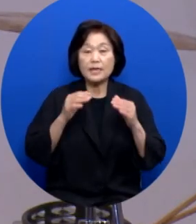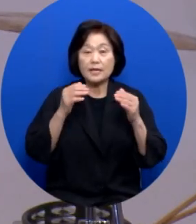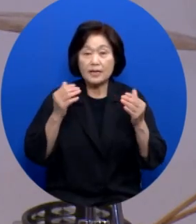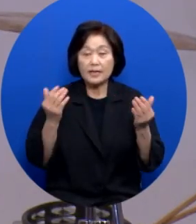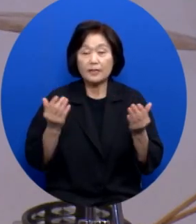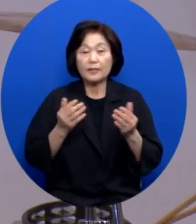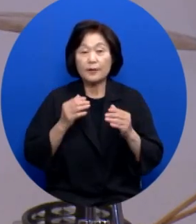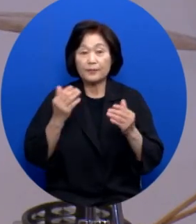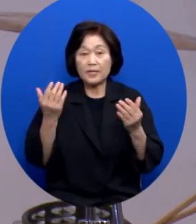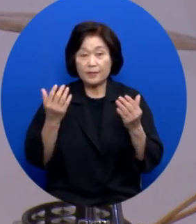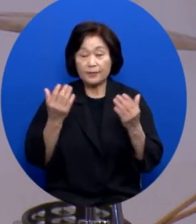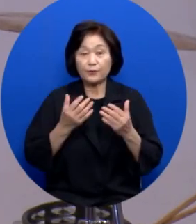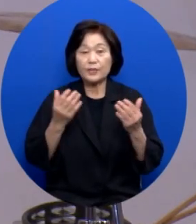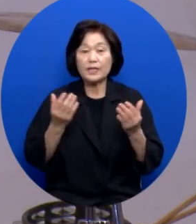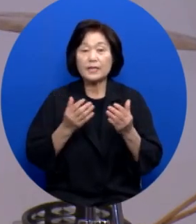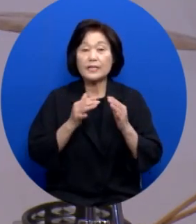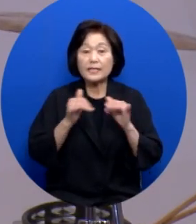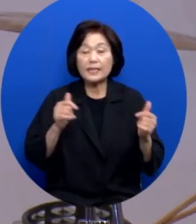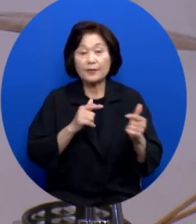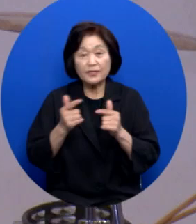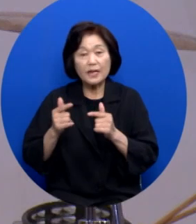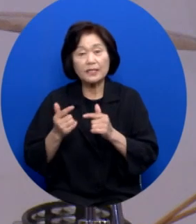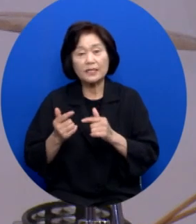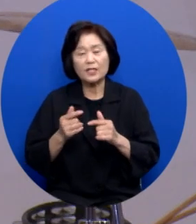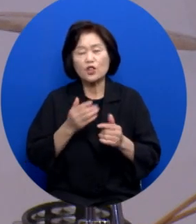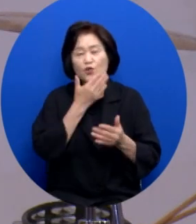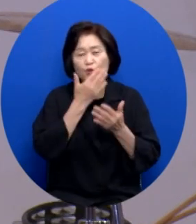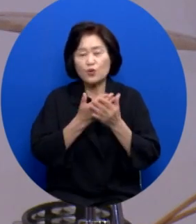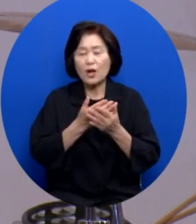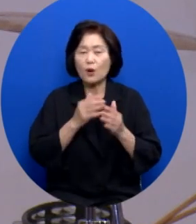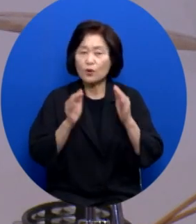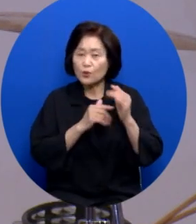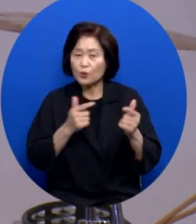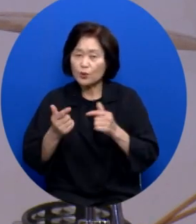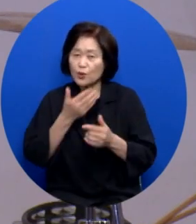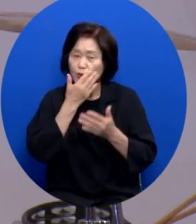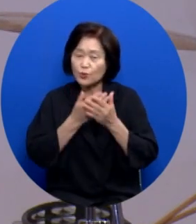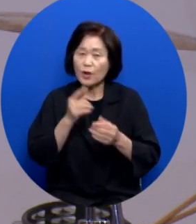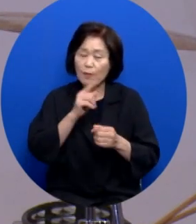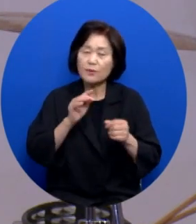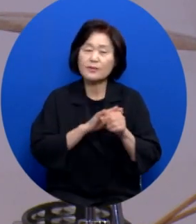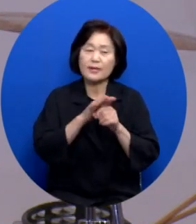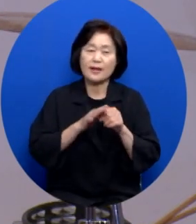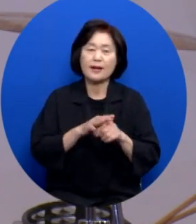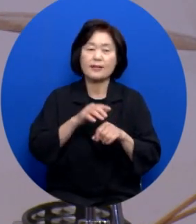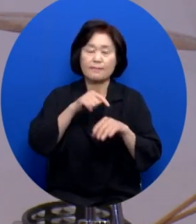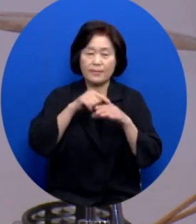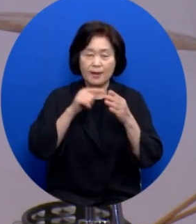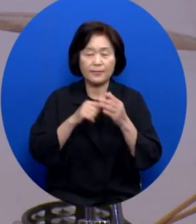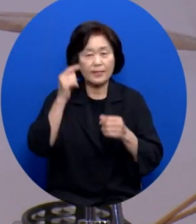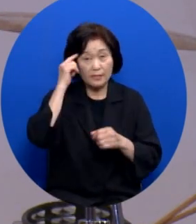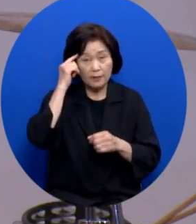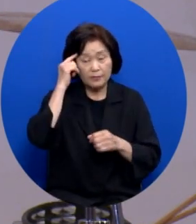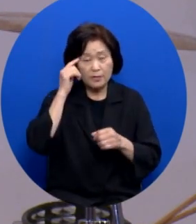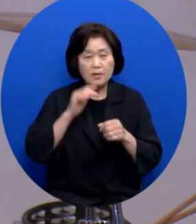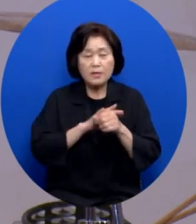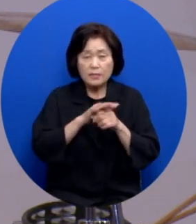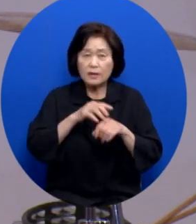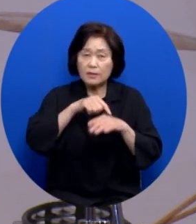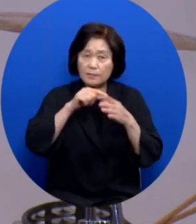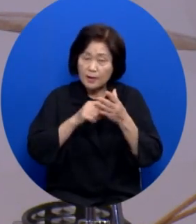주신 가장 큰 명령은 사랑이라고 생각합니다. 사랑하는 마음으로 복음을 전도해야 되는